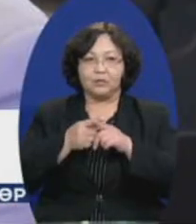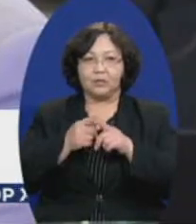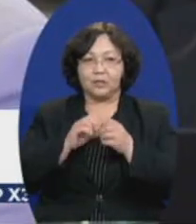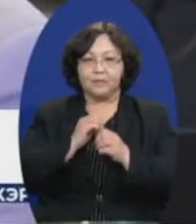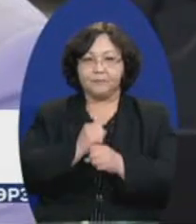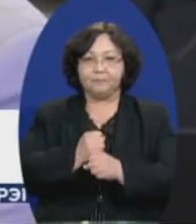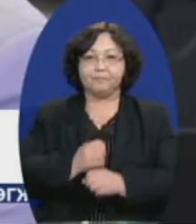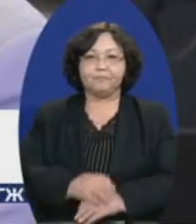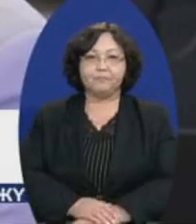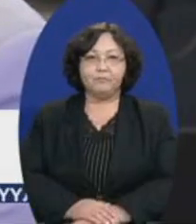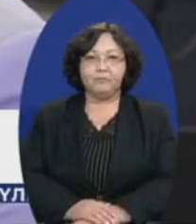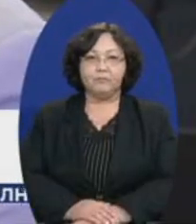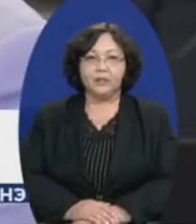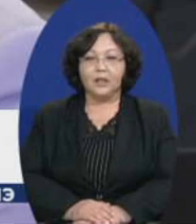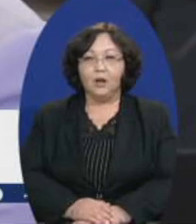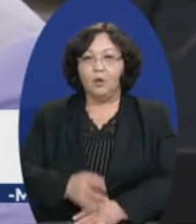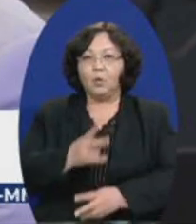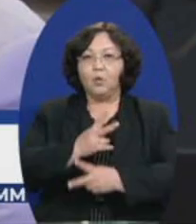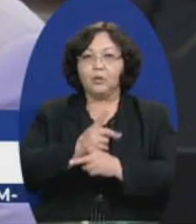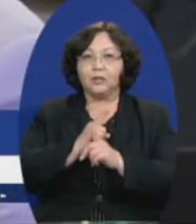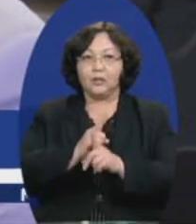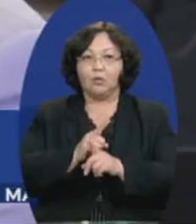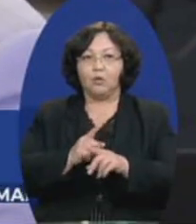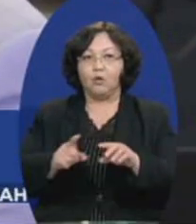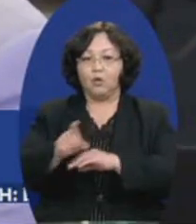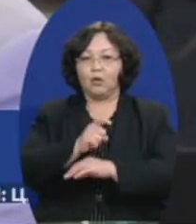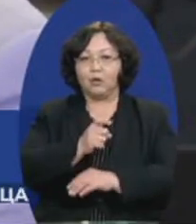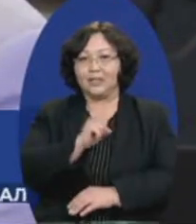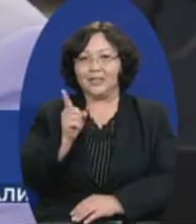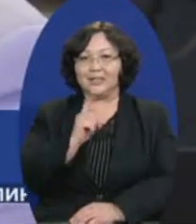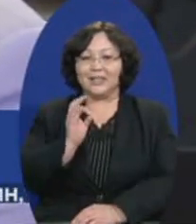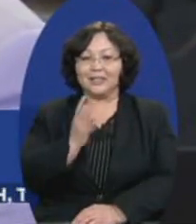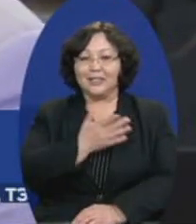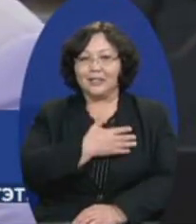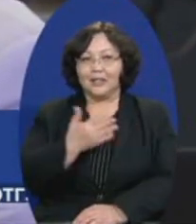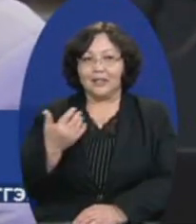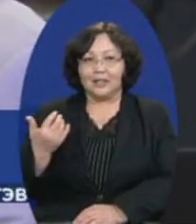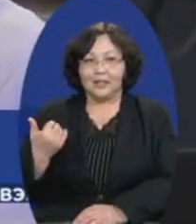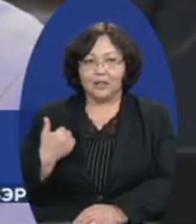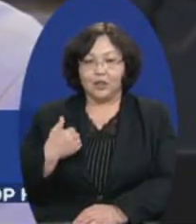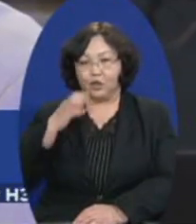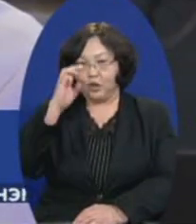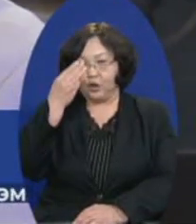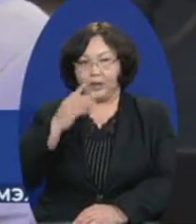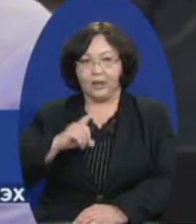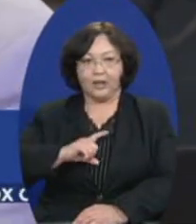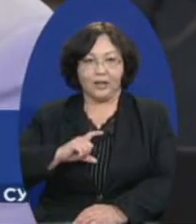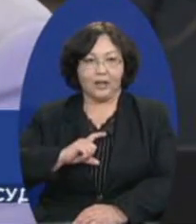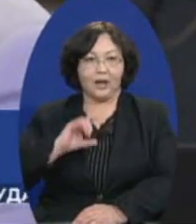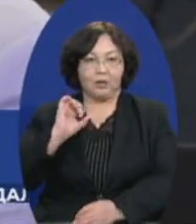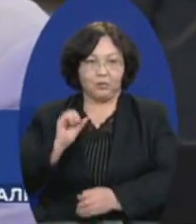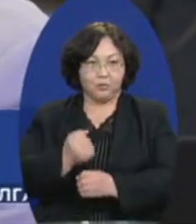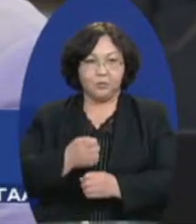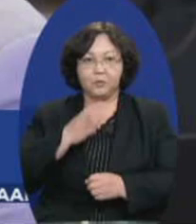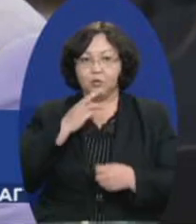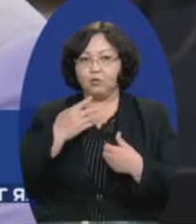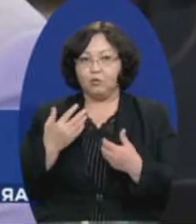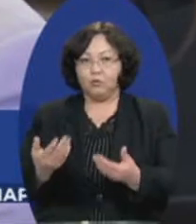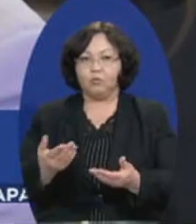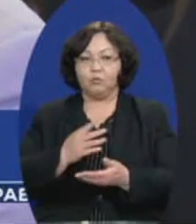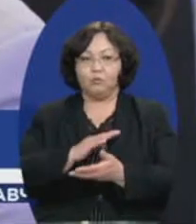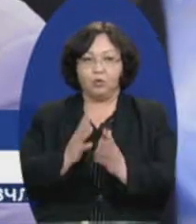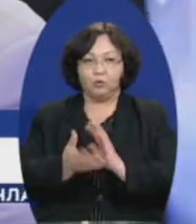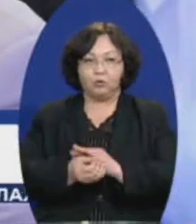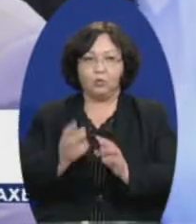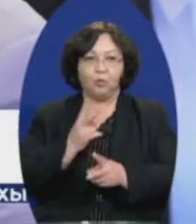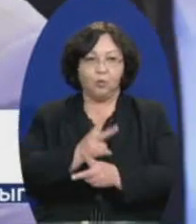Засаг захиргааны нэгжийн тухай хуулиар яг хорон засаг дарганаас ингээд тодорхой ирэх үүргэдэг заасан байдаг ч гэсэн яг хууль маань яг бас